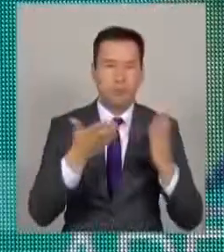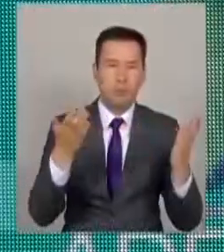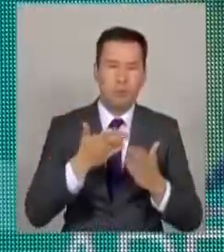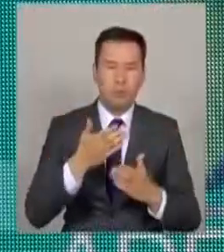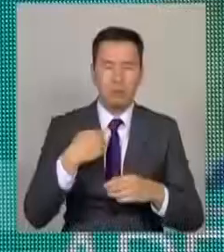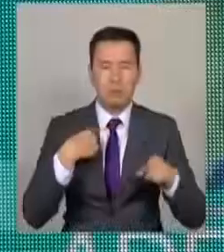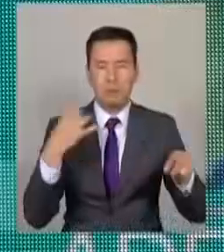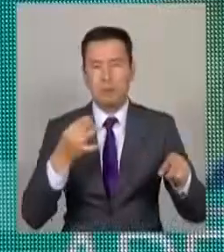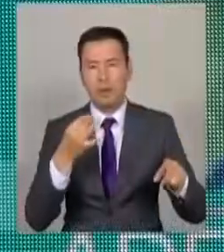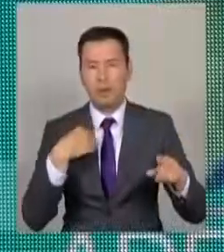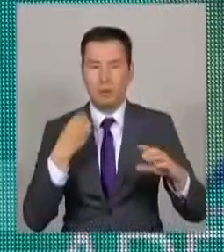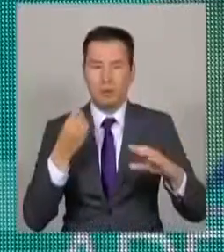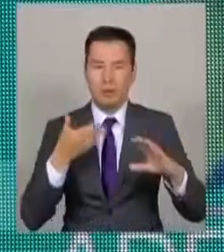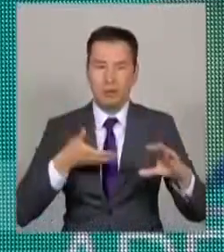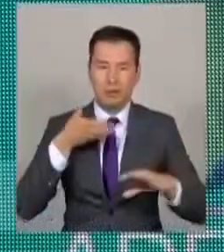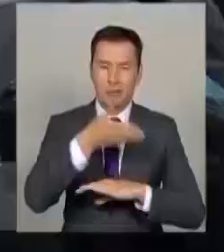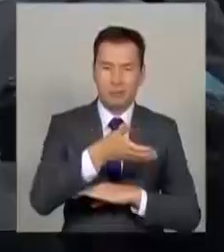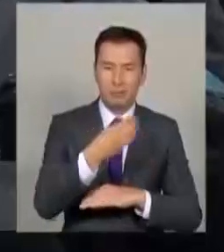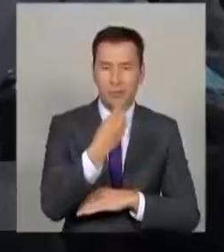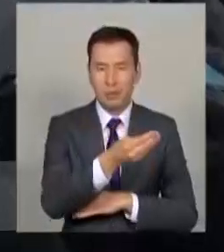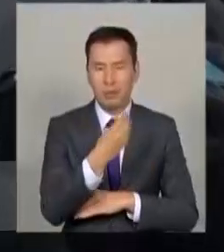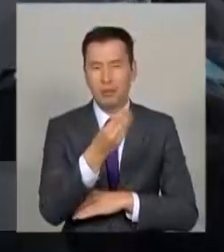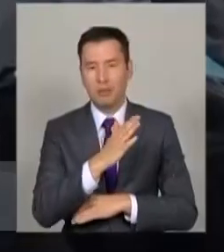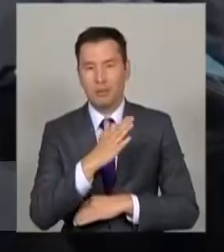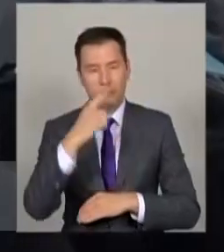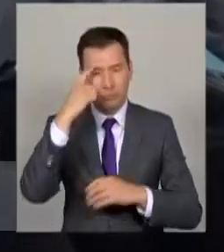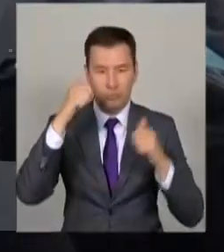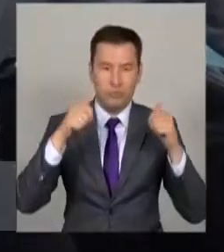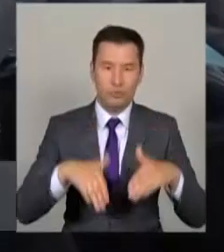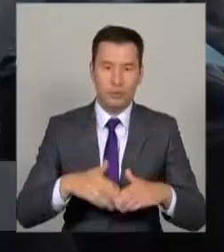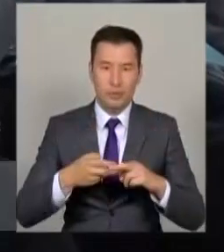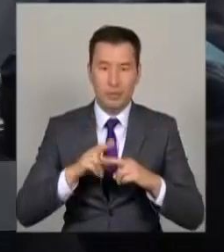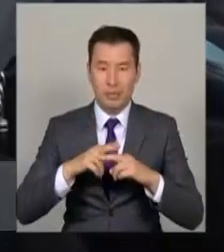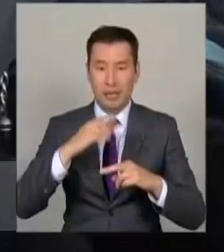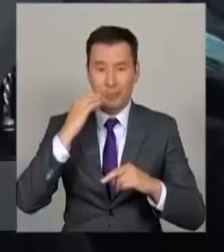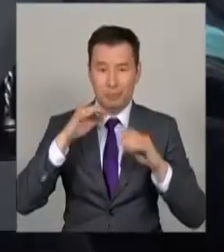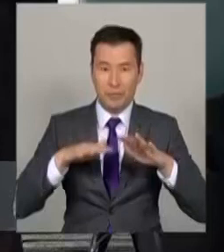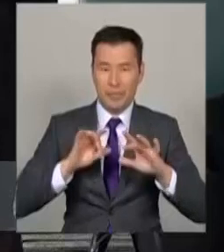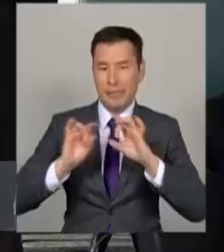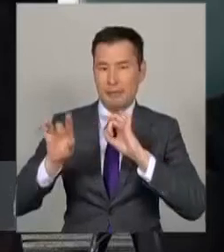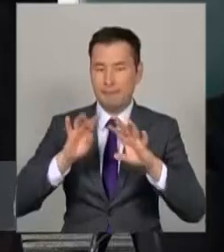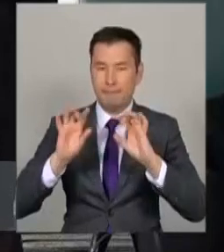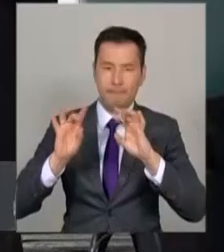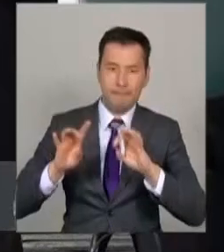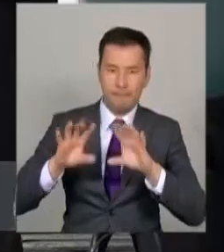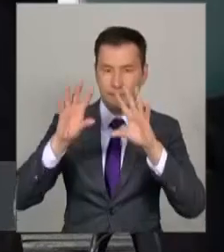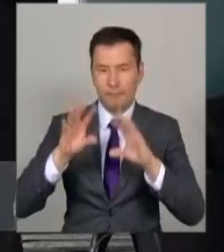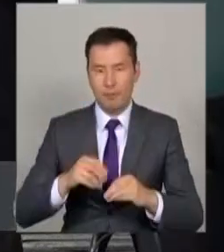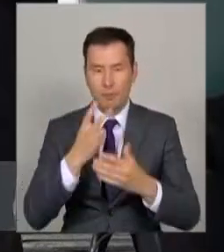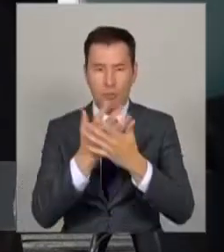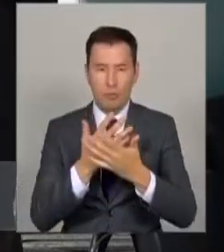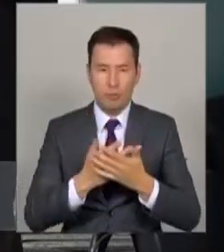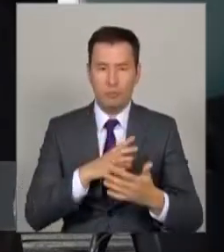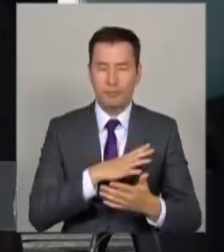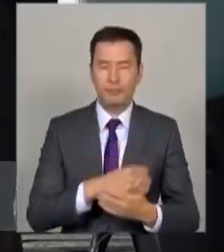Тоқаевтың құттықтау хаты да оқылды. Президенттің ыстық лебізін жеткізген ел премьер-министрінің орынбасары, қаржы министрі осындай бастамалардың арқасында